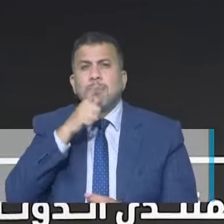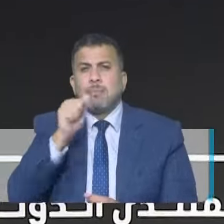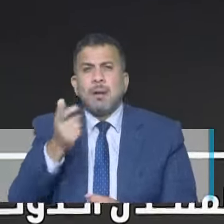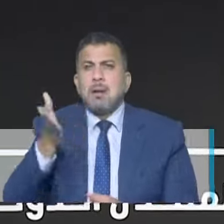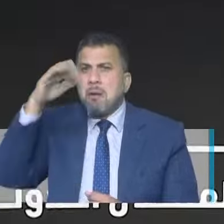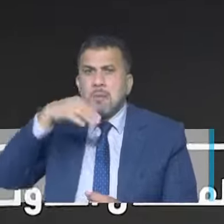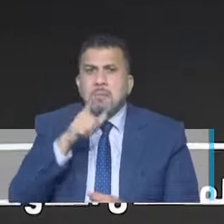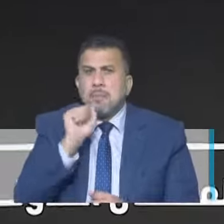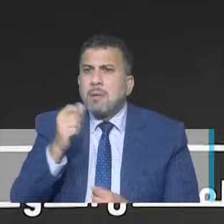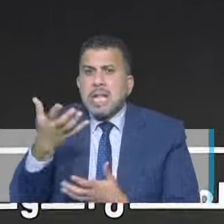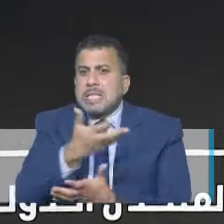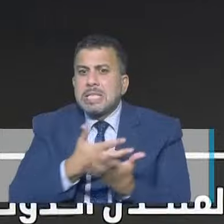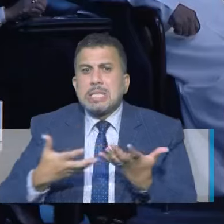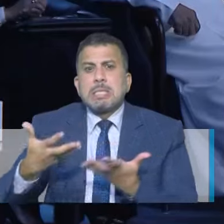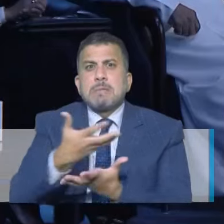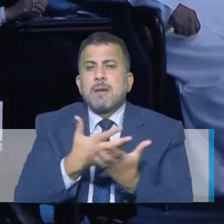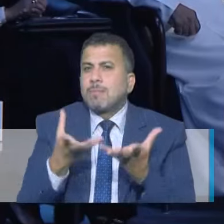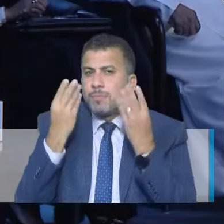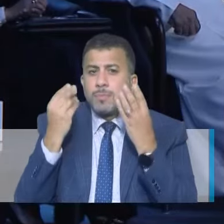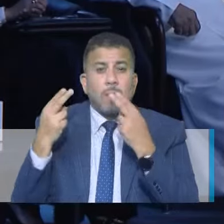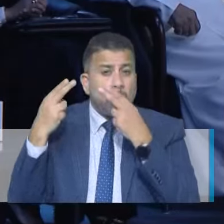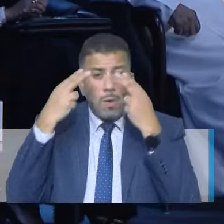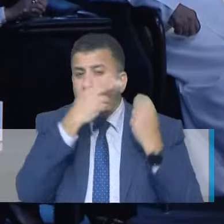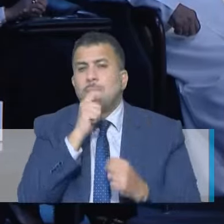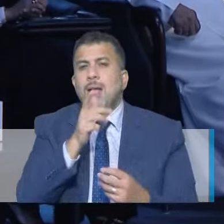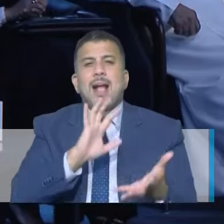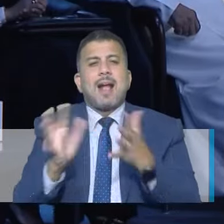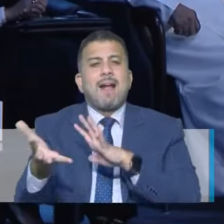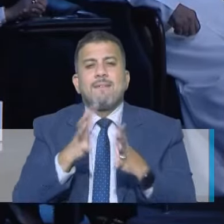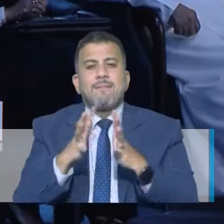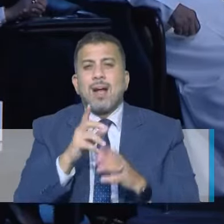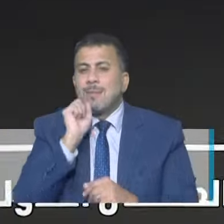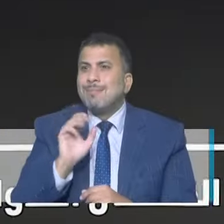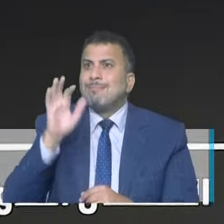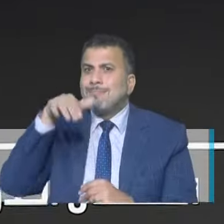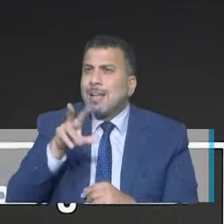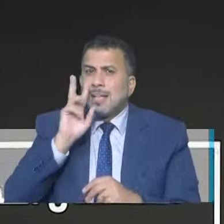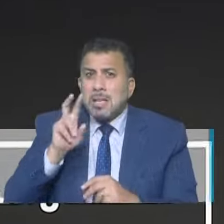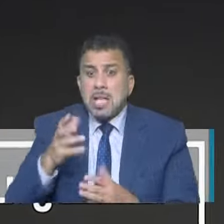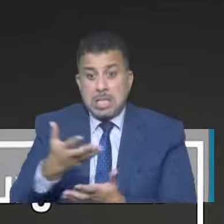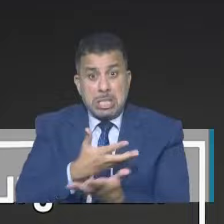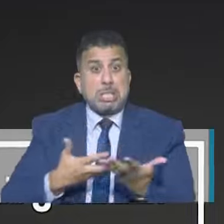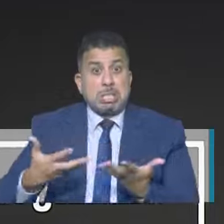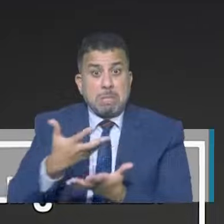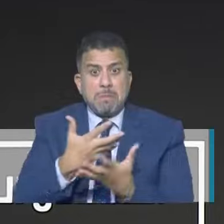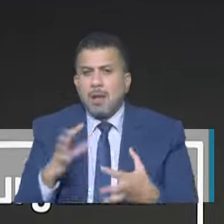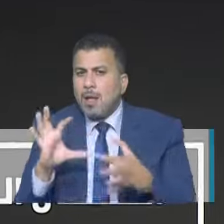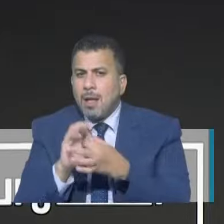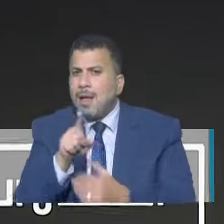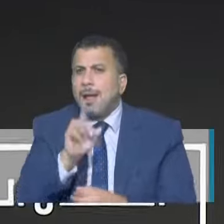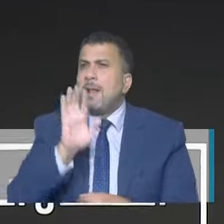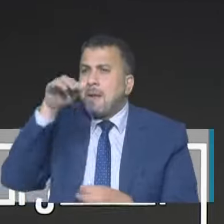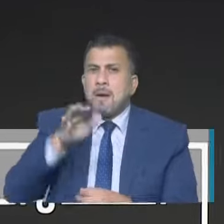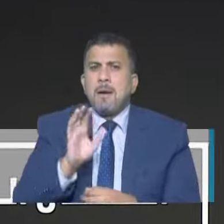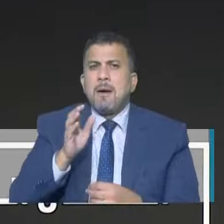من المغامره استثمارا تناول رؤيته حول كيفيه تحويل المغامره الى استثمار من خلال ربط مغامراته